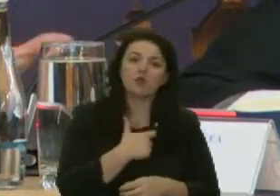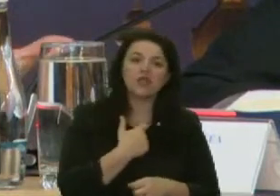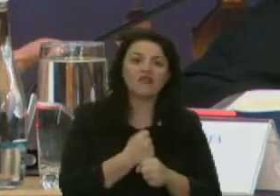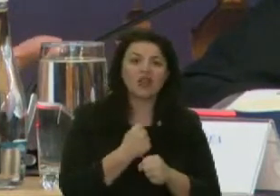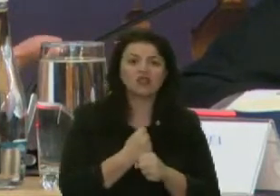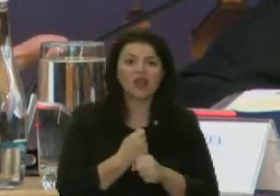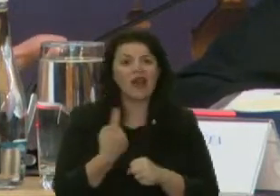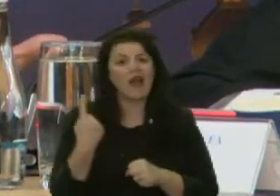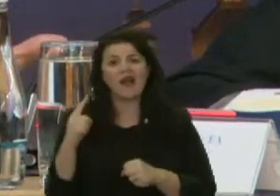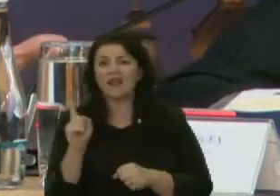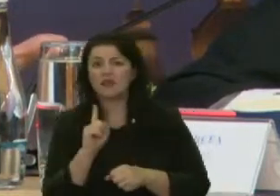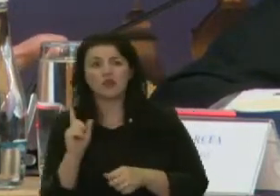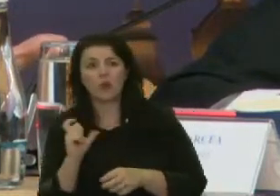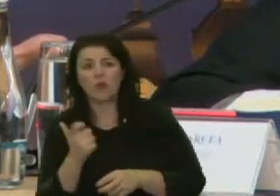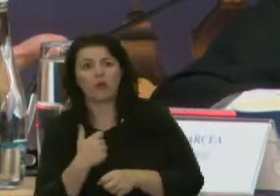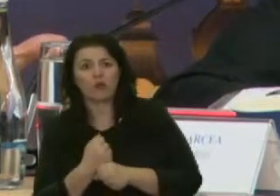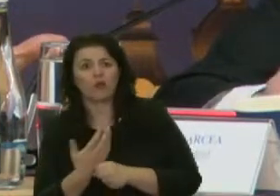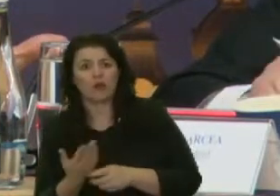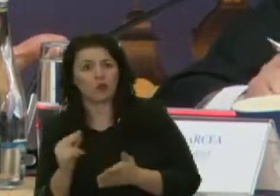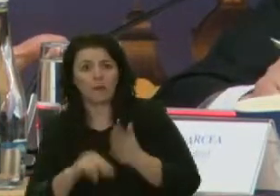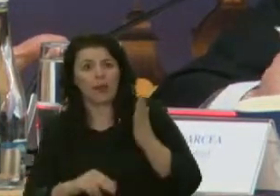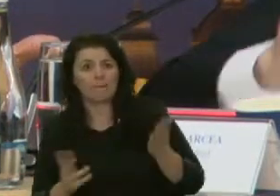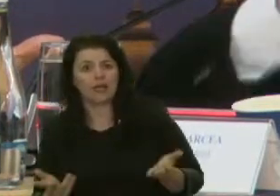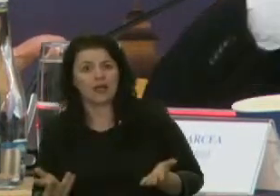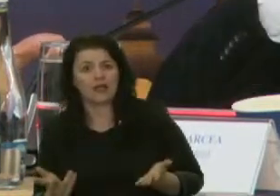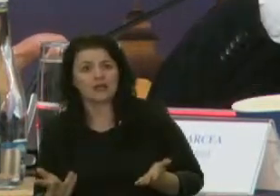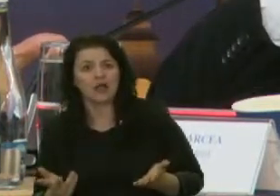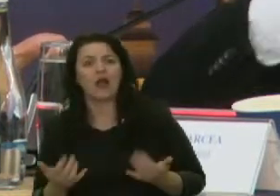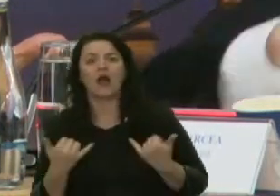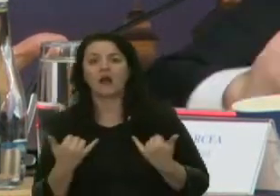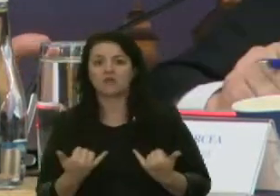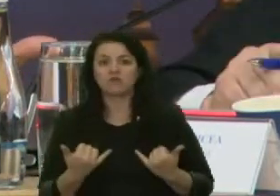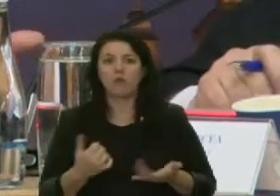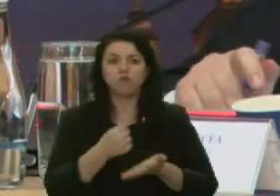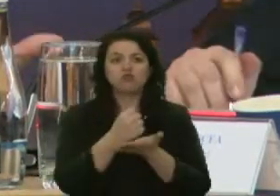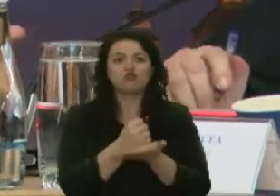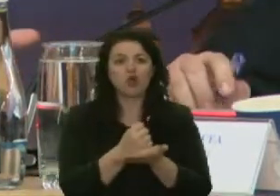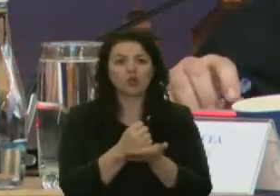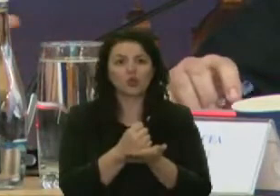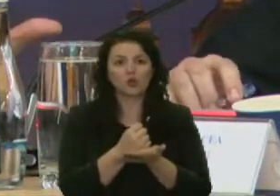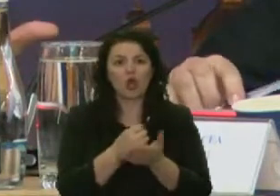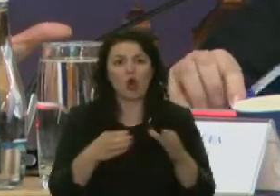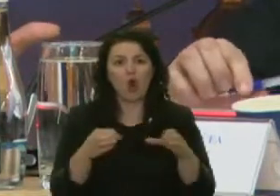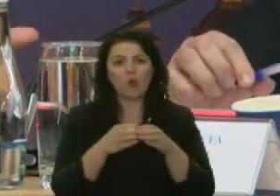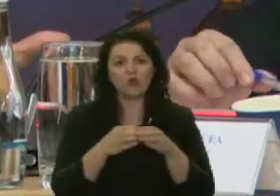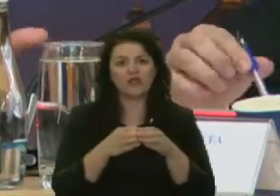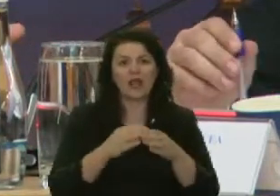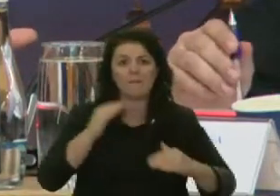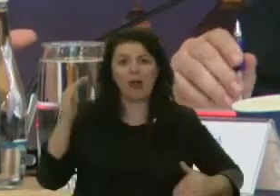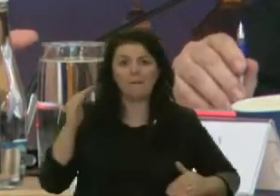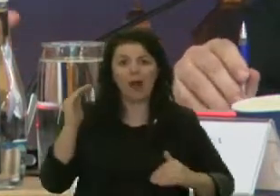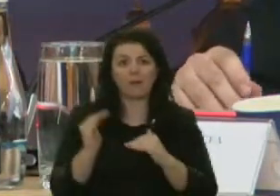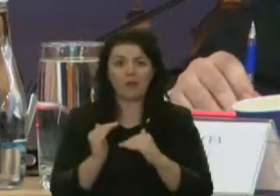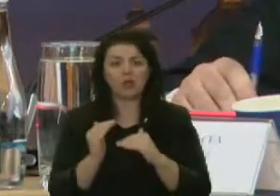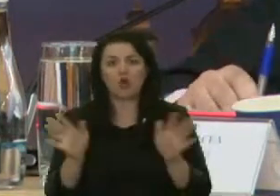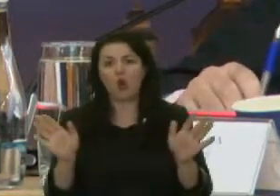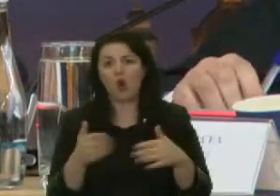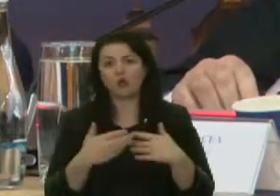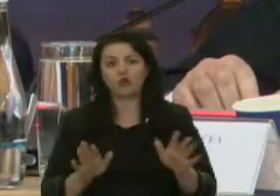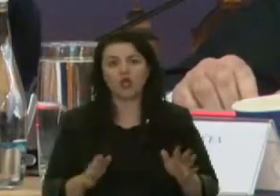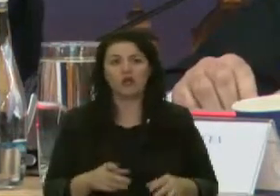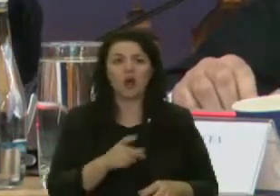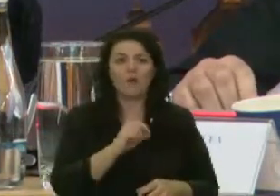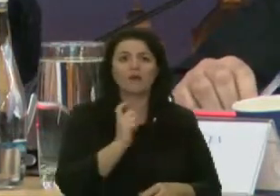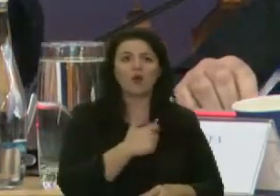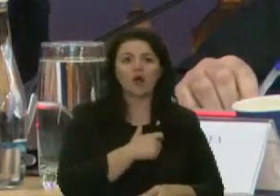multianual altele nu le faceți că nu le puteți le puteți permite exact așa și cu un buget al une comunități mai mari mai mici de orice dimensiune unele